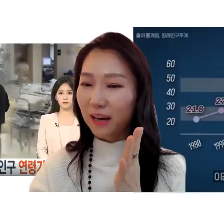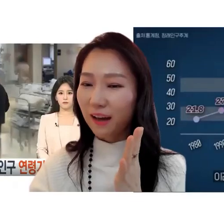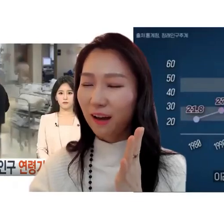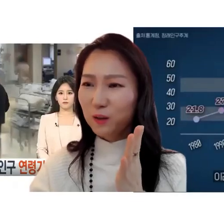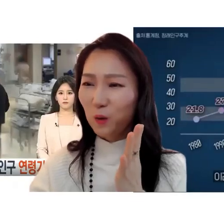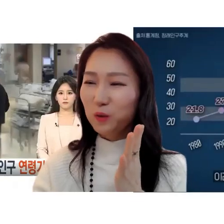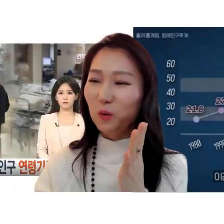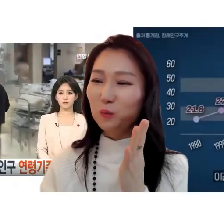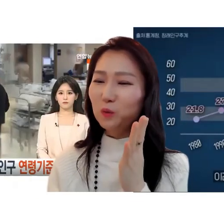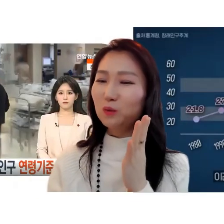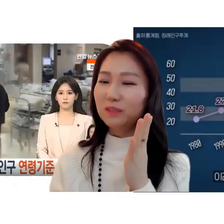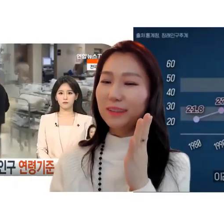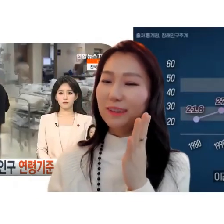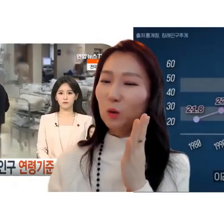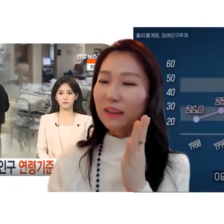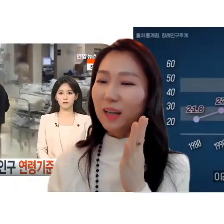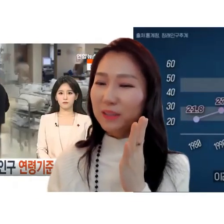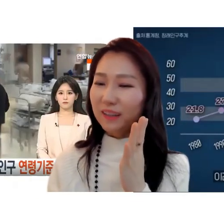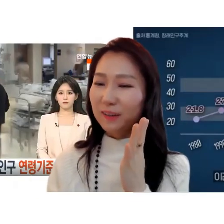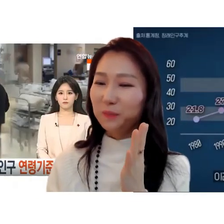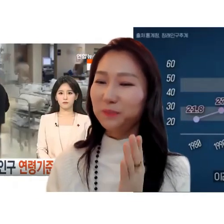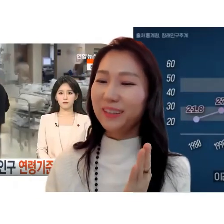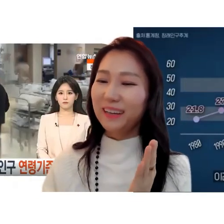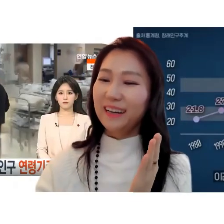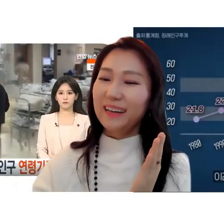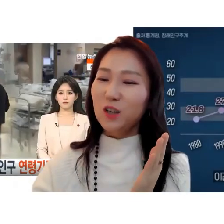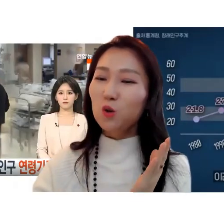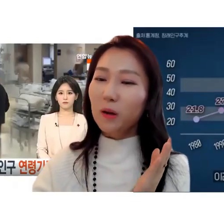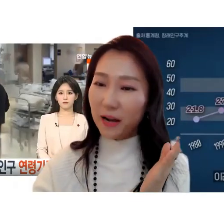미래가 아닙니다. 이게 너무 너무 안타깝지 않아요?